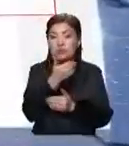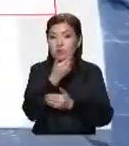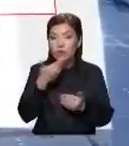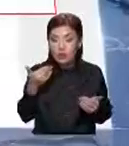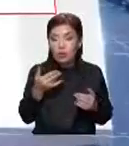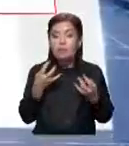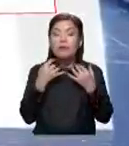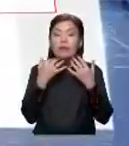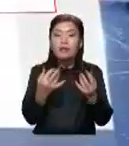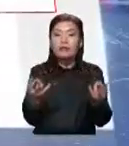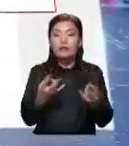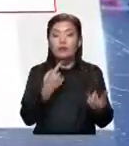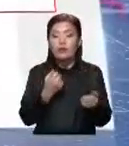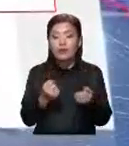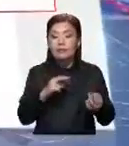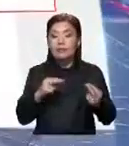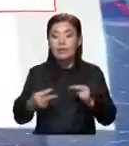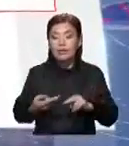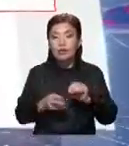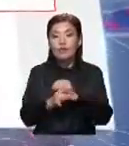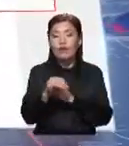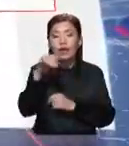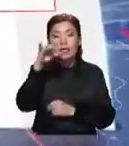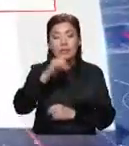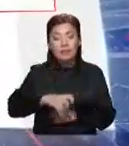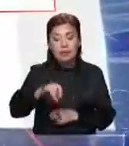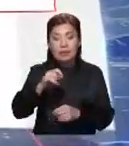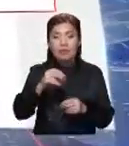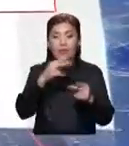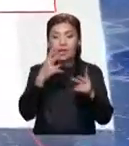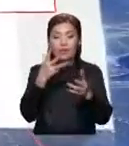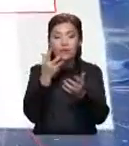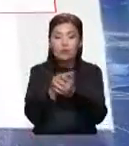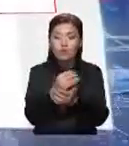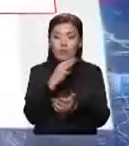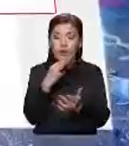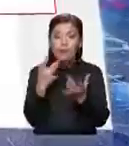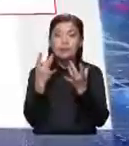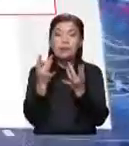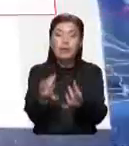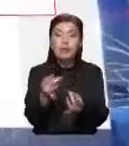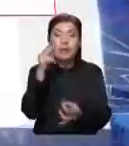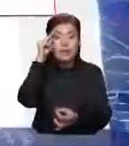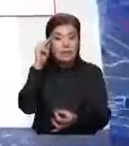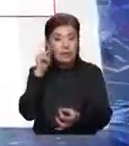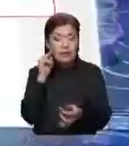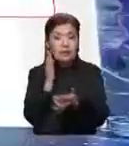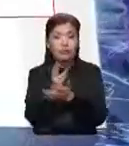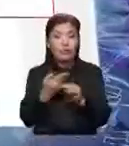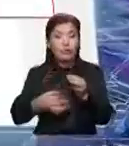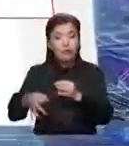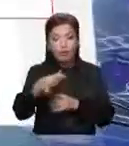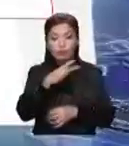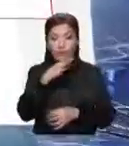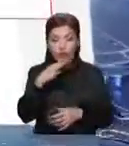необходимая для энергетического перехода. С тех пор, как Запад открыл глаза на свою чрезмерную зависимость от Китая в этой области, он